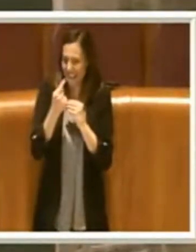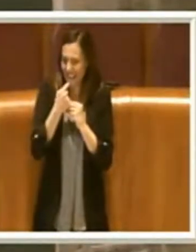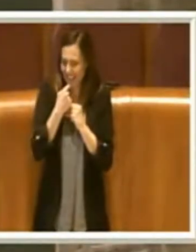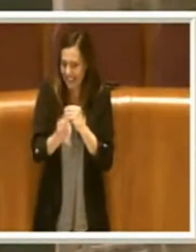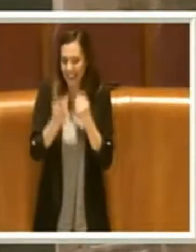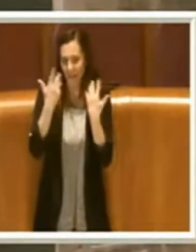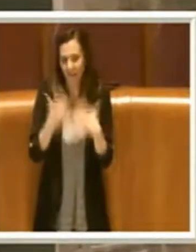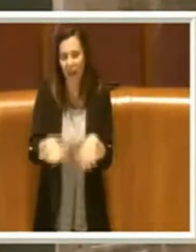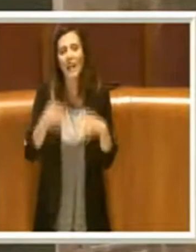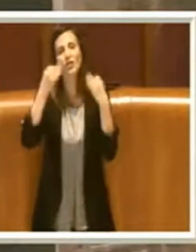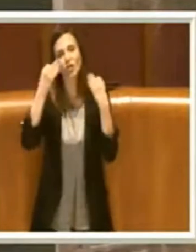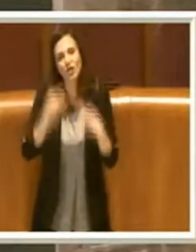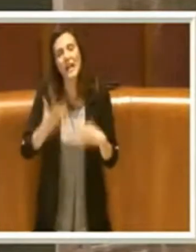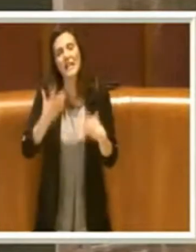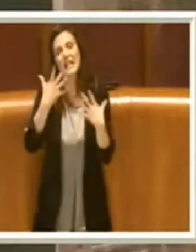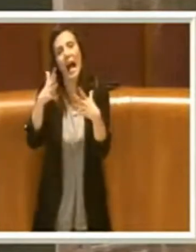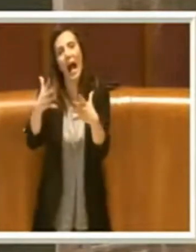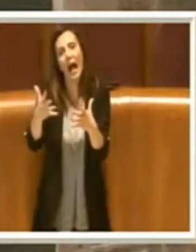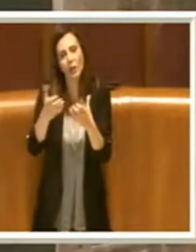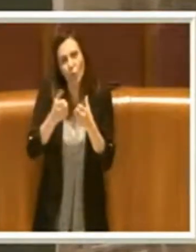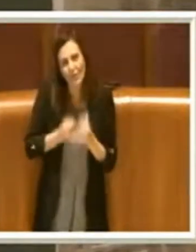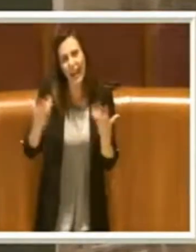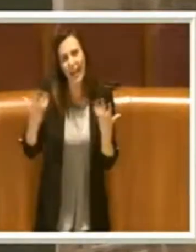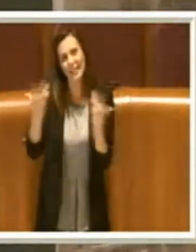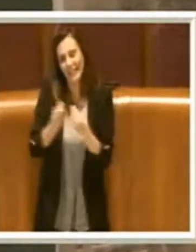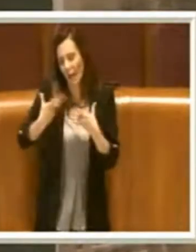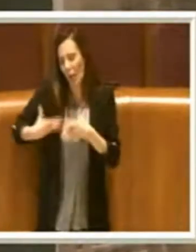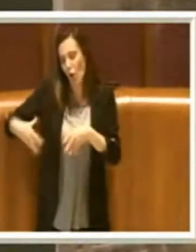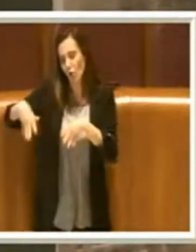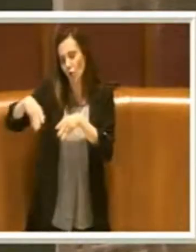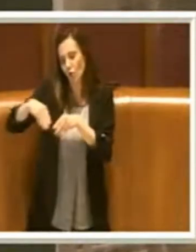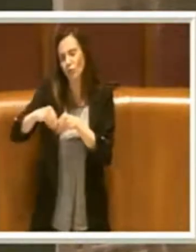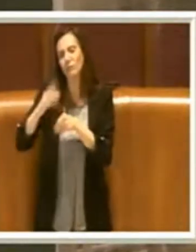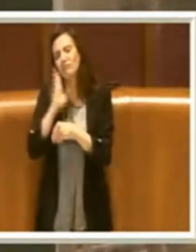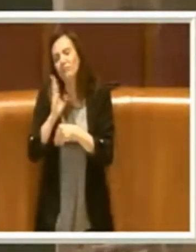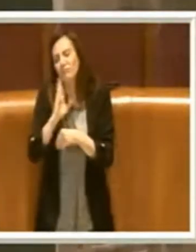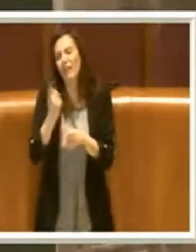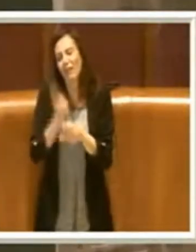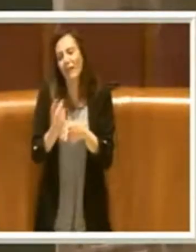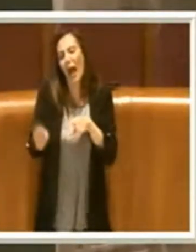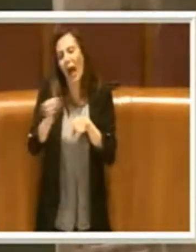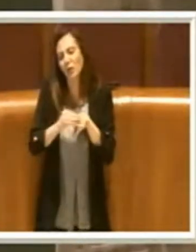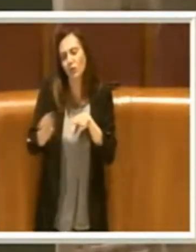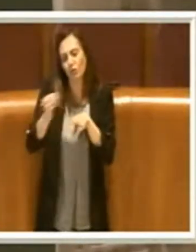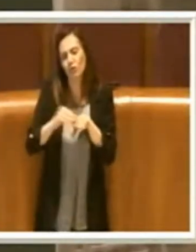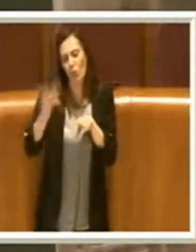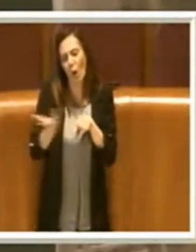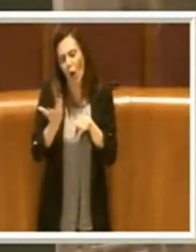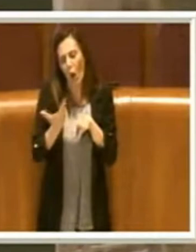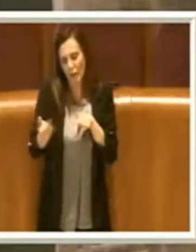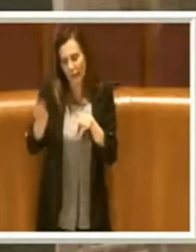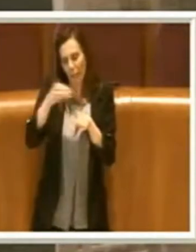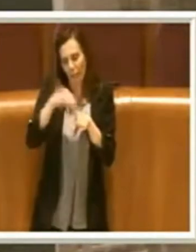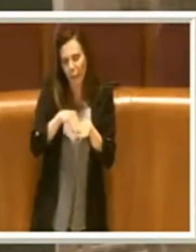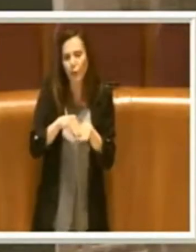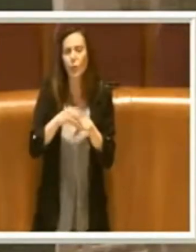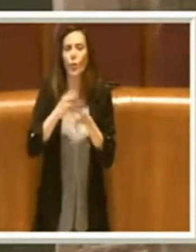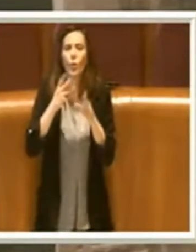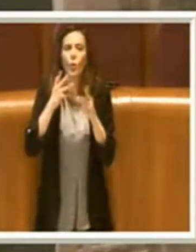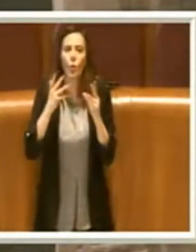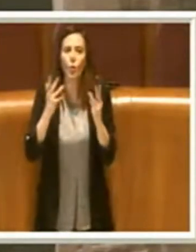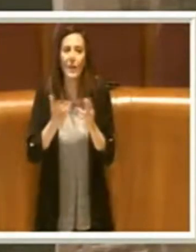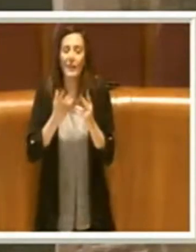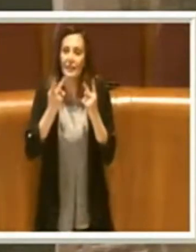insieme adottato insieme alla sua giunta di aggiungere qualche punto in più è vero che è molto molto